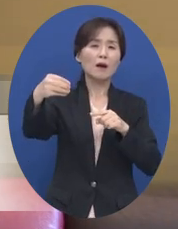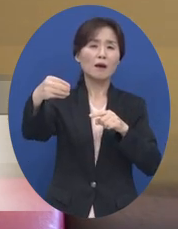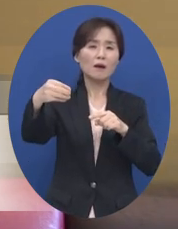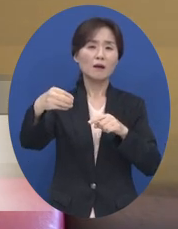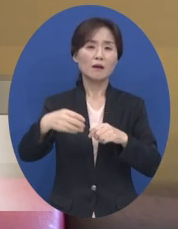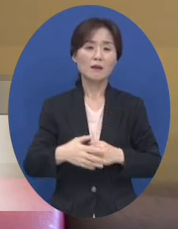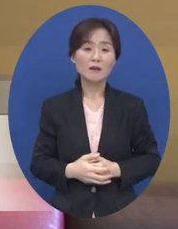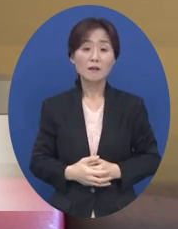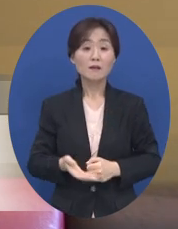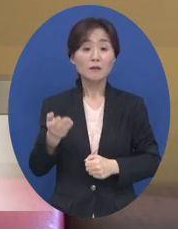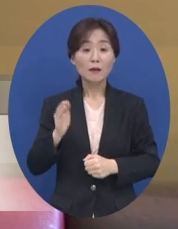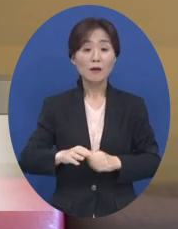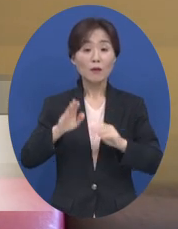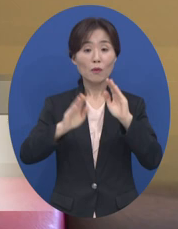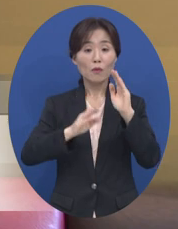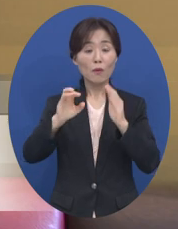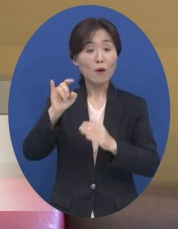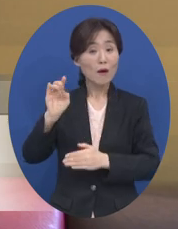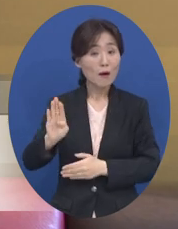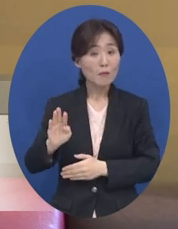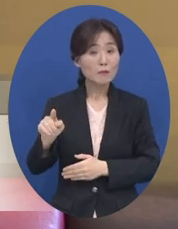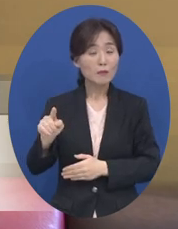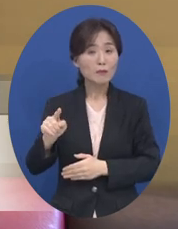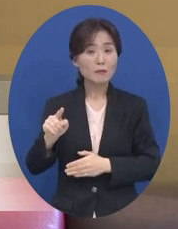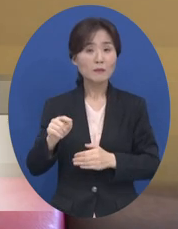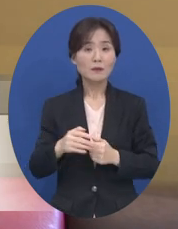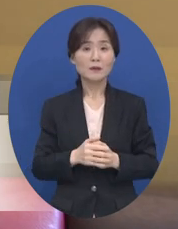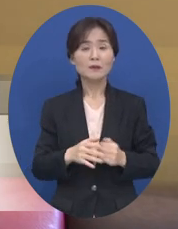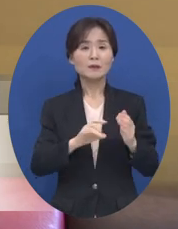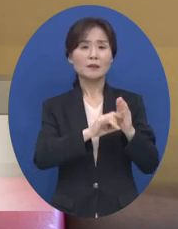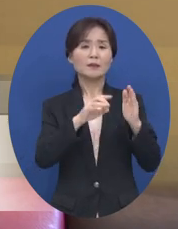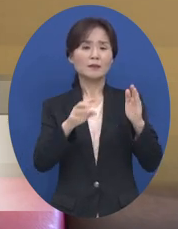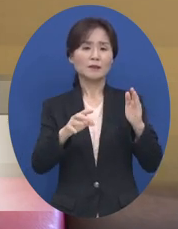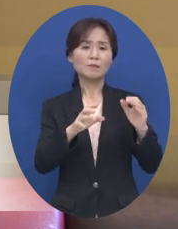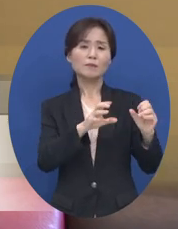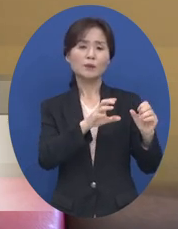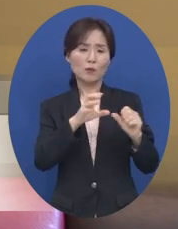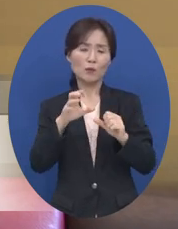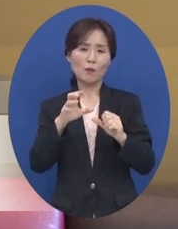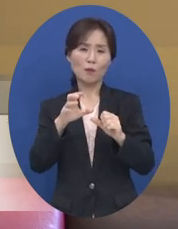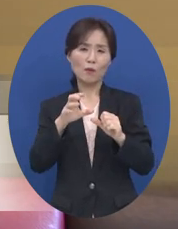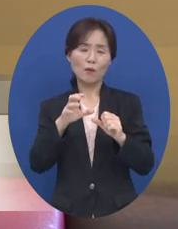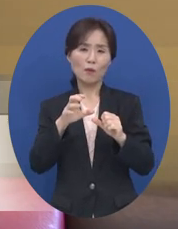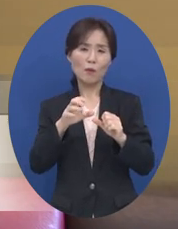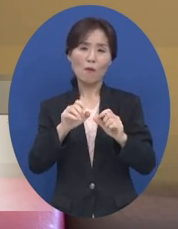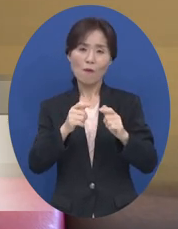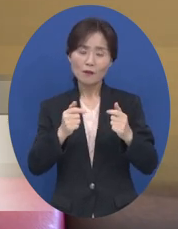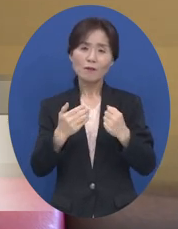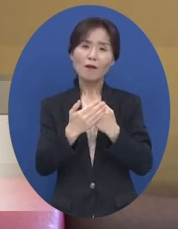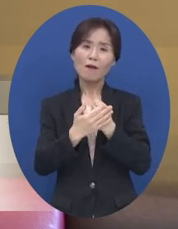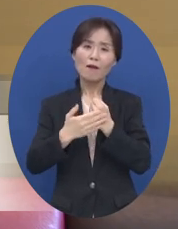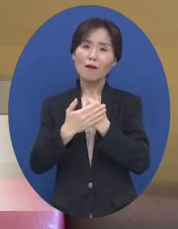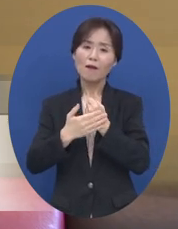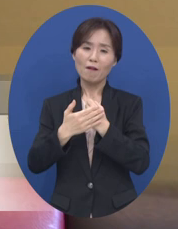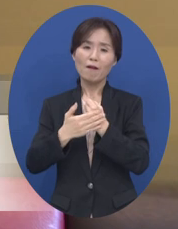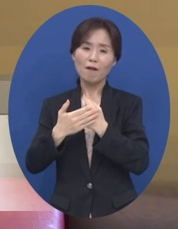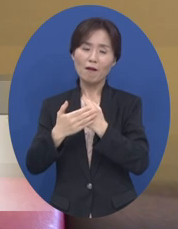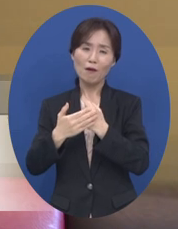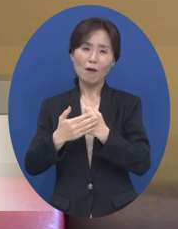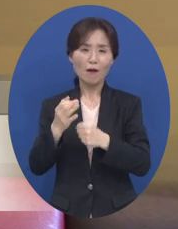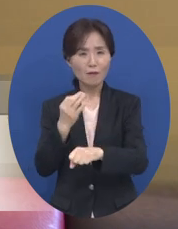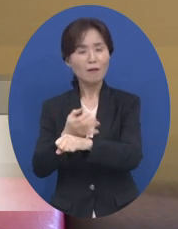거죠. 근데 공기업 같은 경우는 세금으로 하는 부분도 있고 조달도 더 쉬울 거기